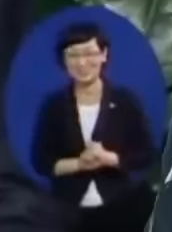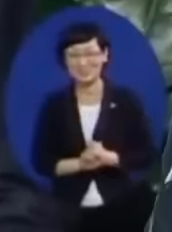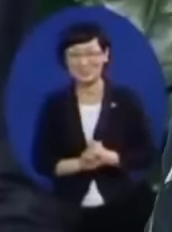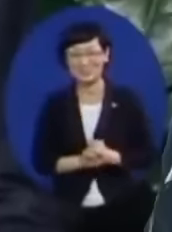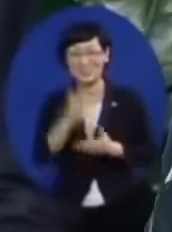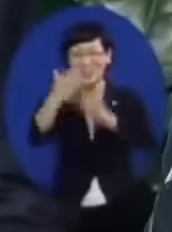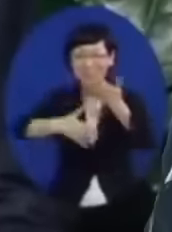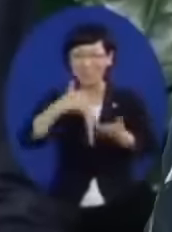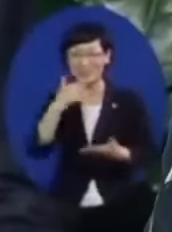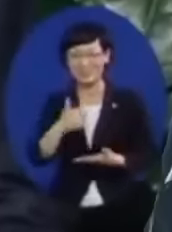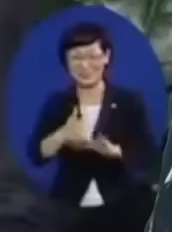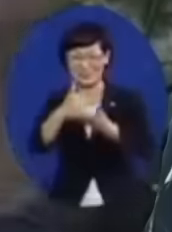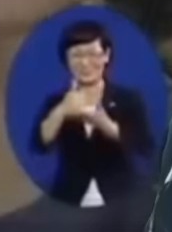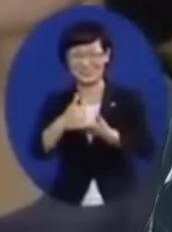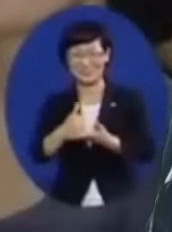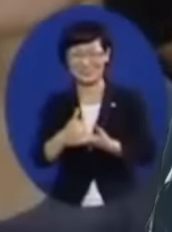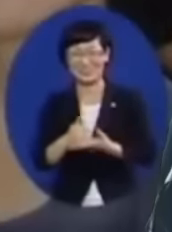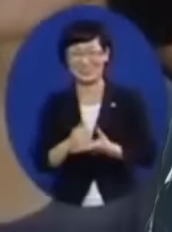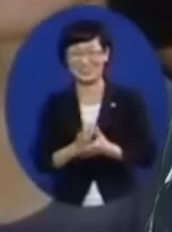하나님이